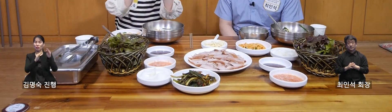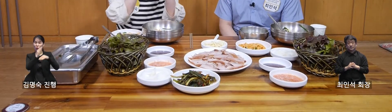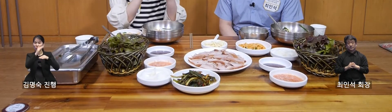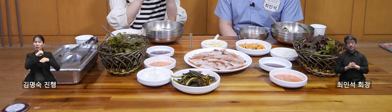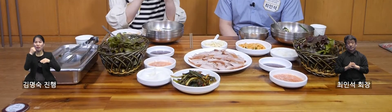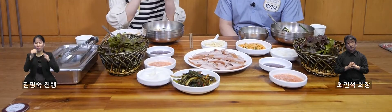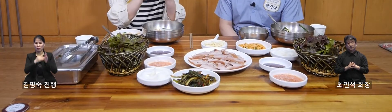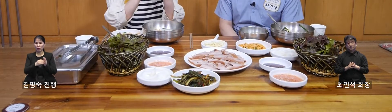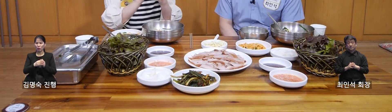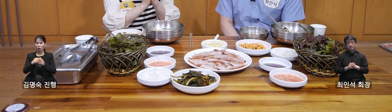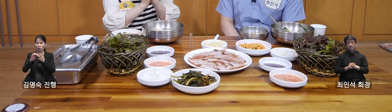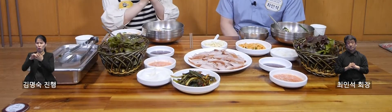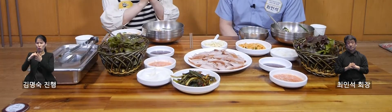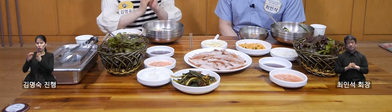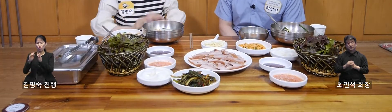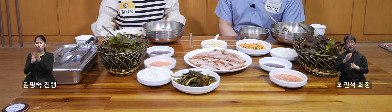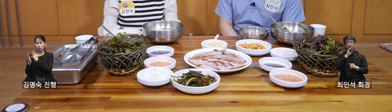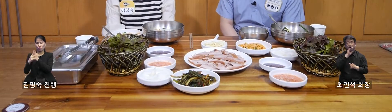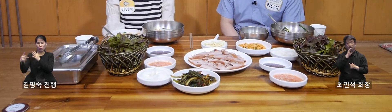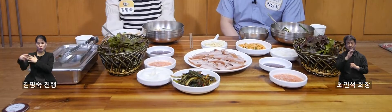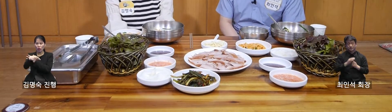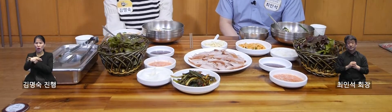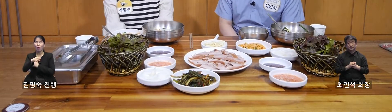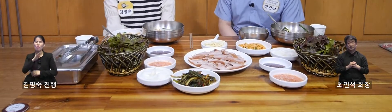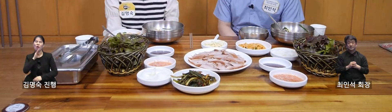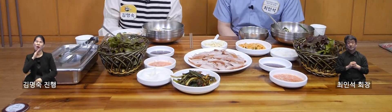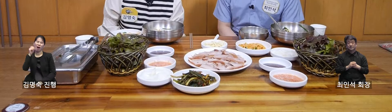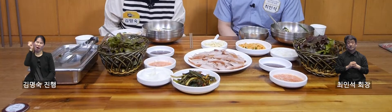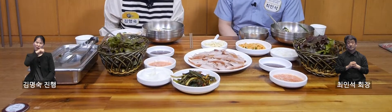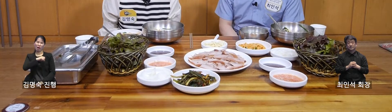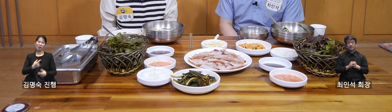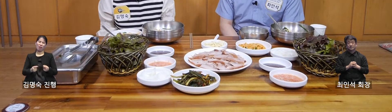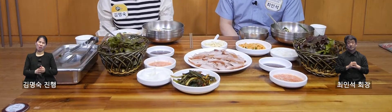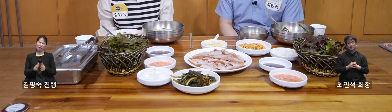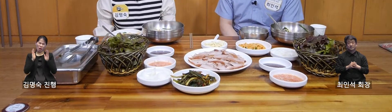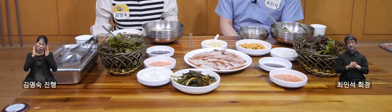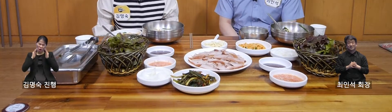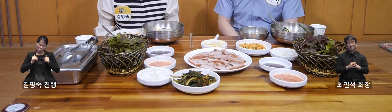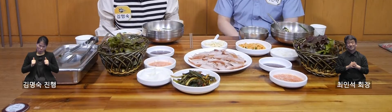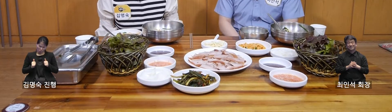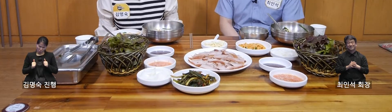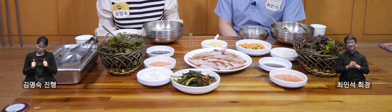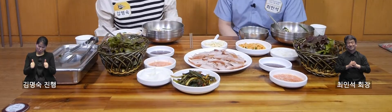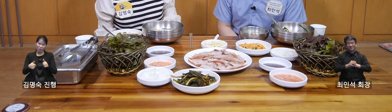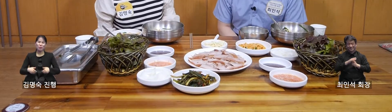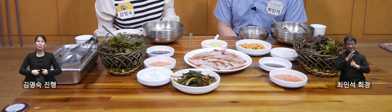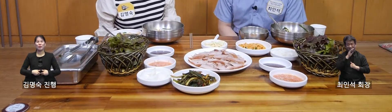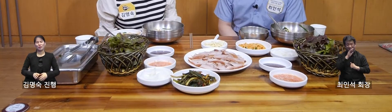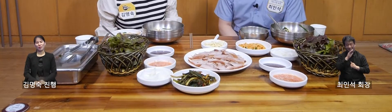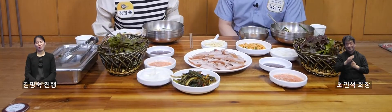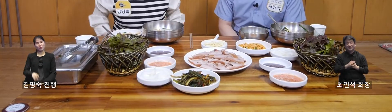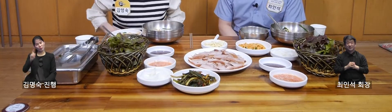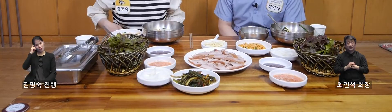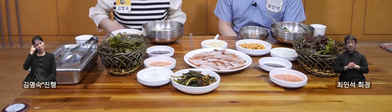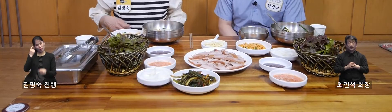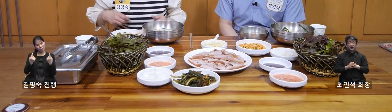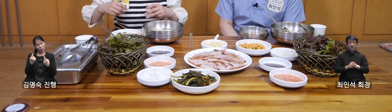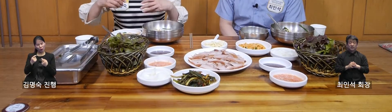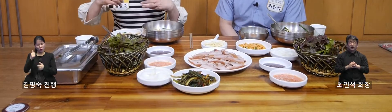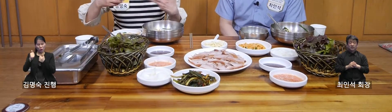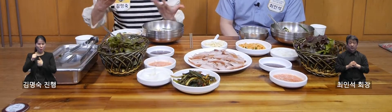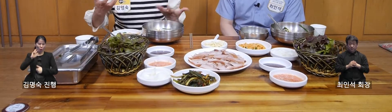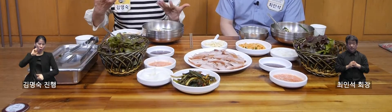그 인원수 안에 들어야 되는. 예예 그렇습니다. 아이고 공부 열심히. 맞습니다. 이게 생각보다 시험이